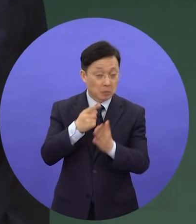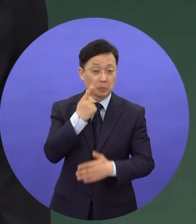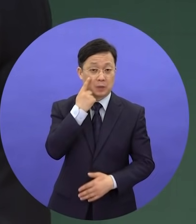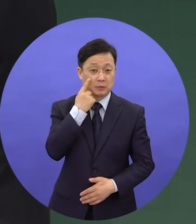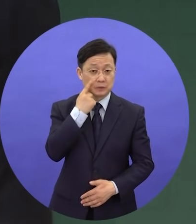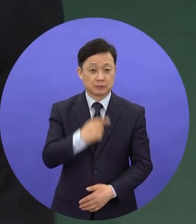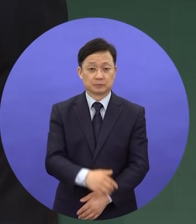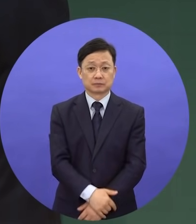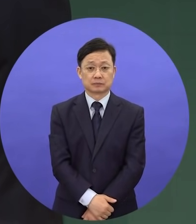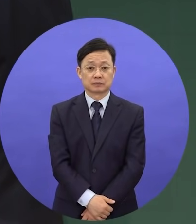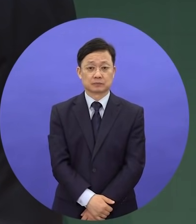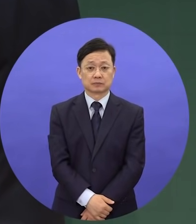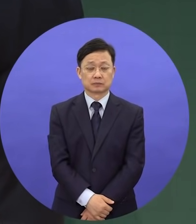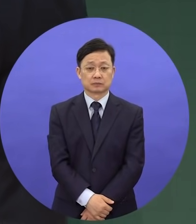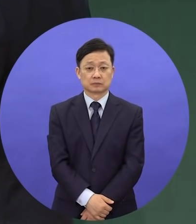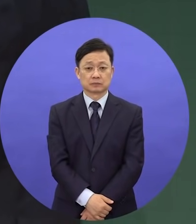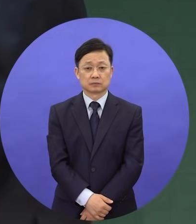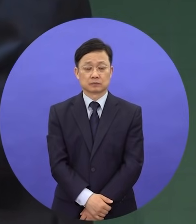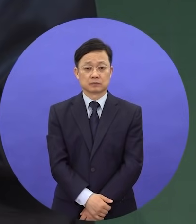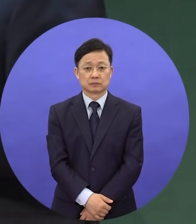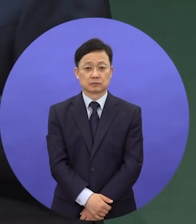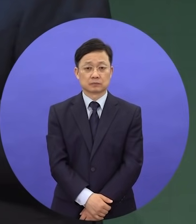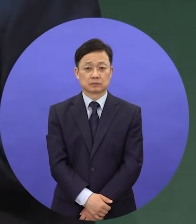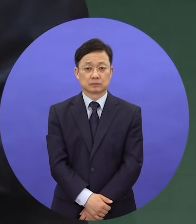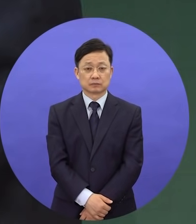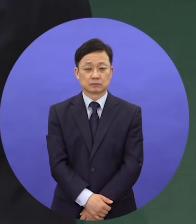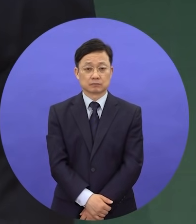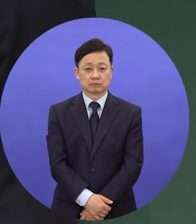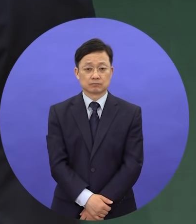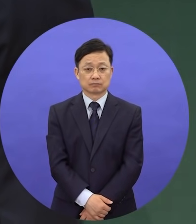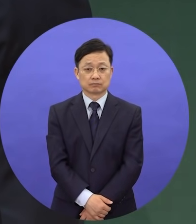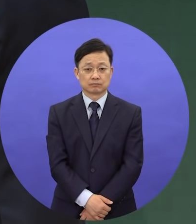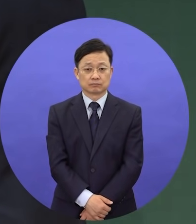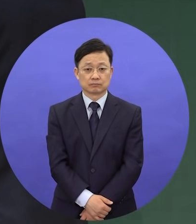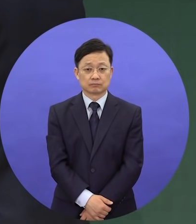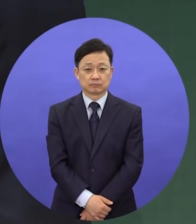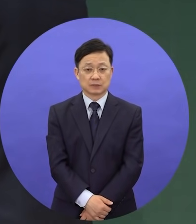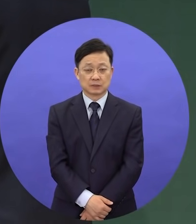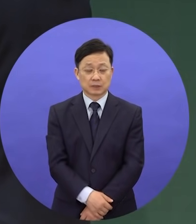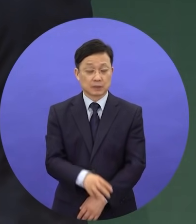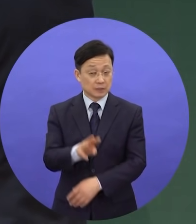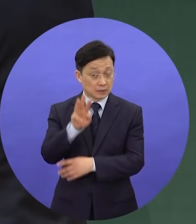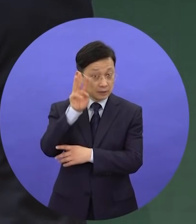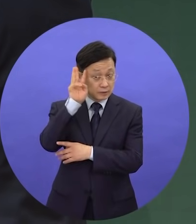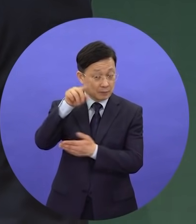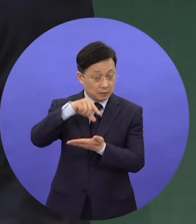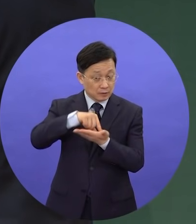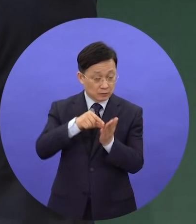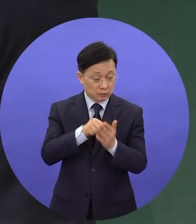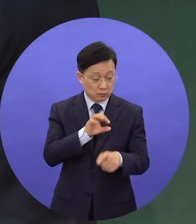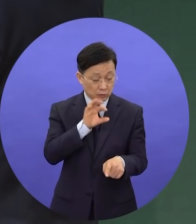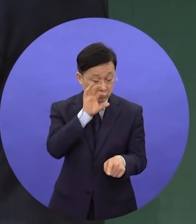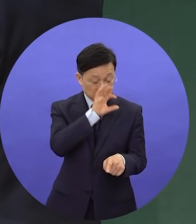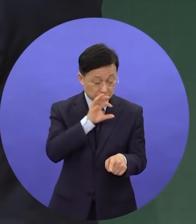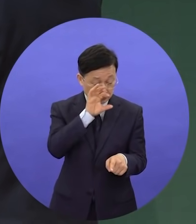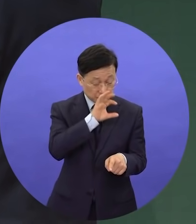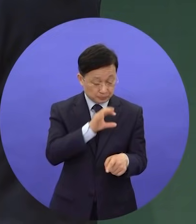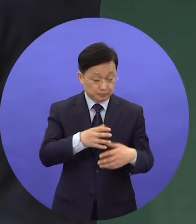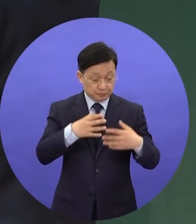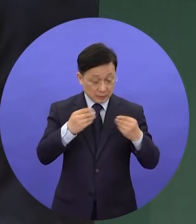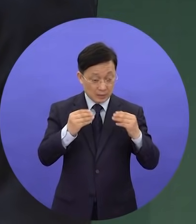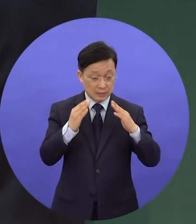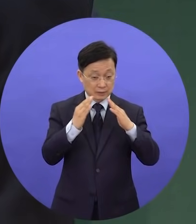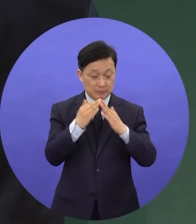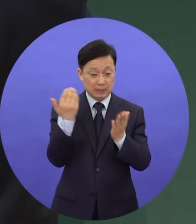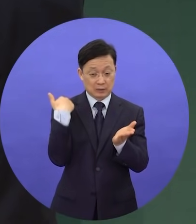about 3 days. 3일 하고 난 뒤는 뭐가 나오나 하면 아, 내가 집에 가도 어떻게 하면 되겠구나 하는 리듬을 찾게 됩니다. After doing this for about